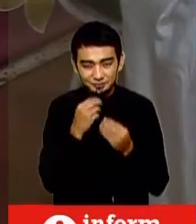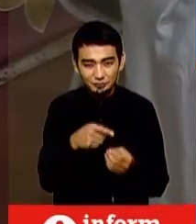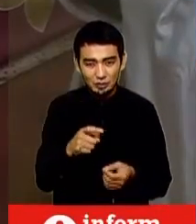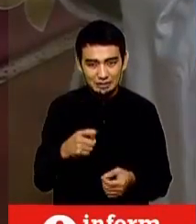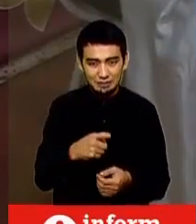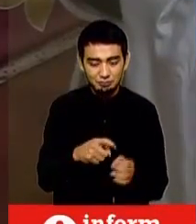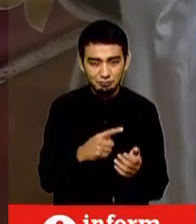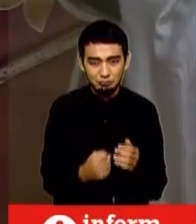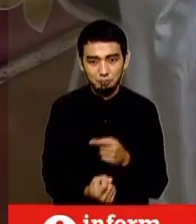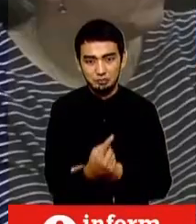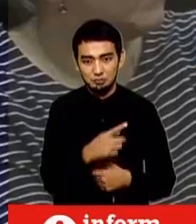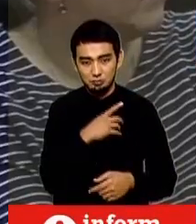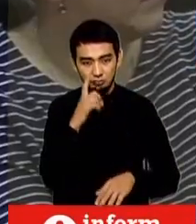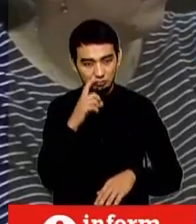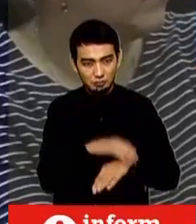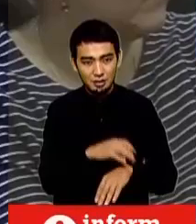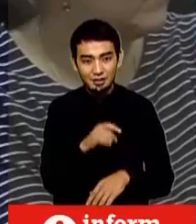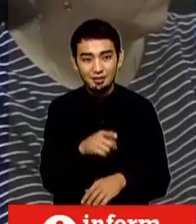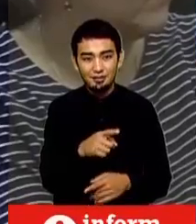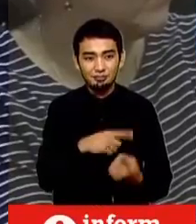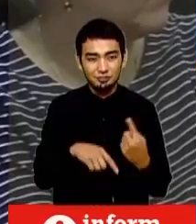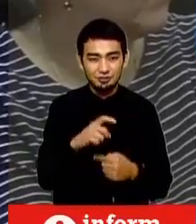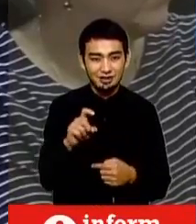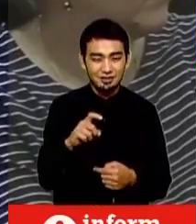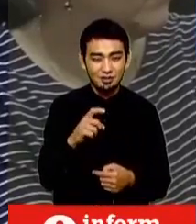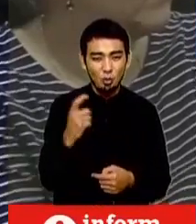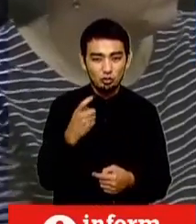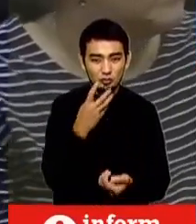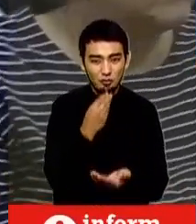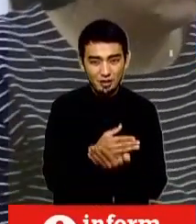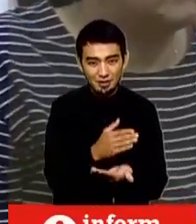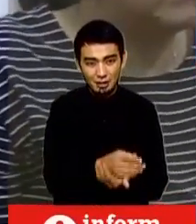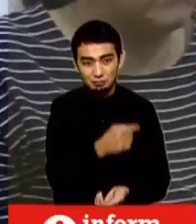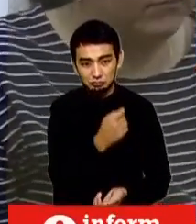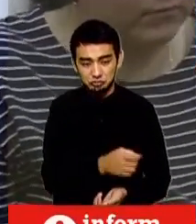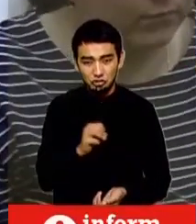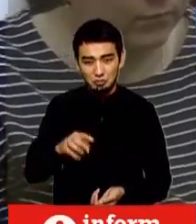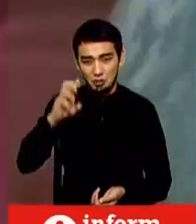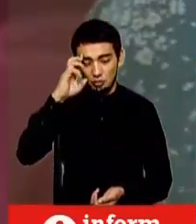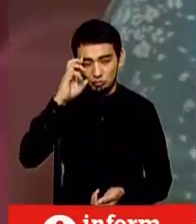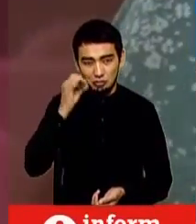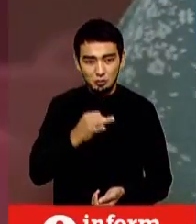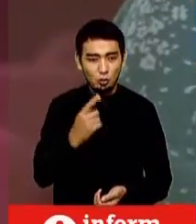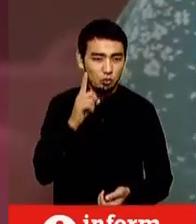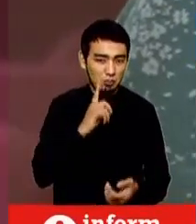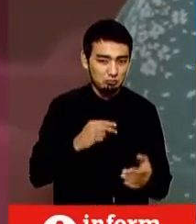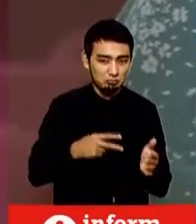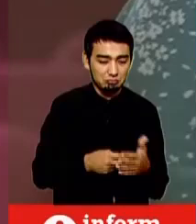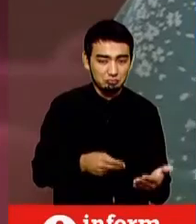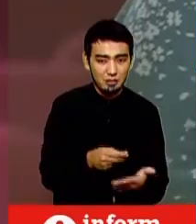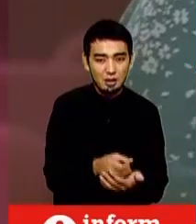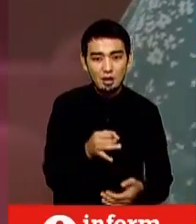кездесіпті. Есесіне аталған кенттегі жекеменшік балабақшалар әлдеқайда арзан және төлемақысы да тұрақты дейді. Ал